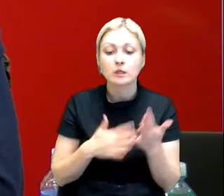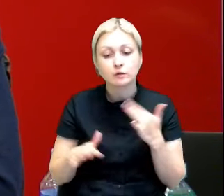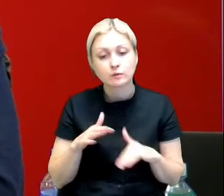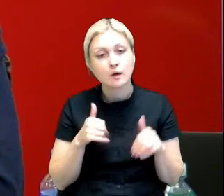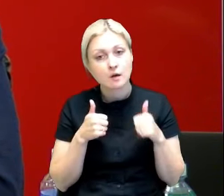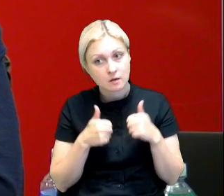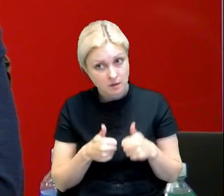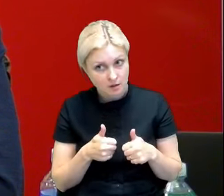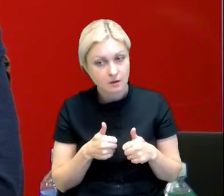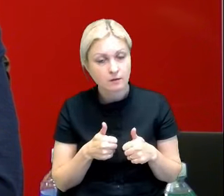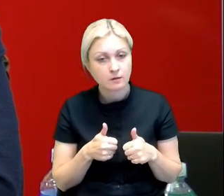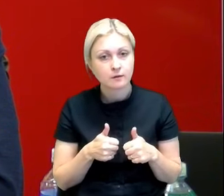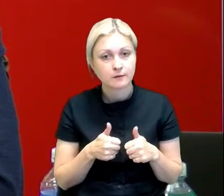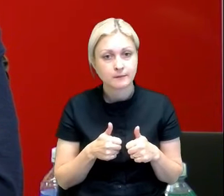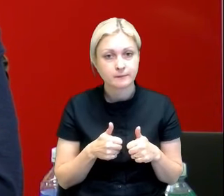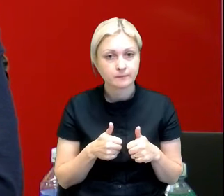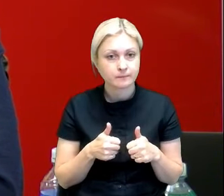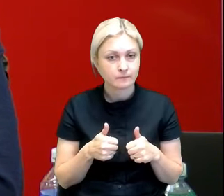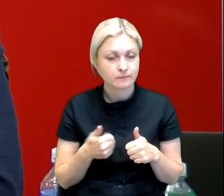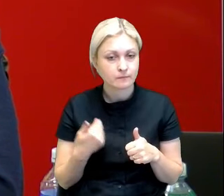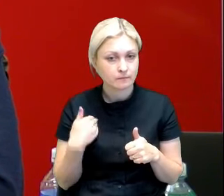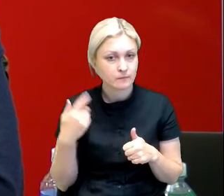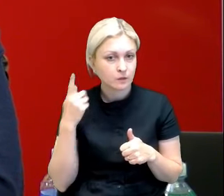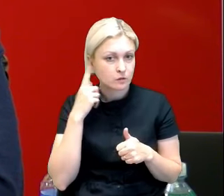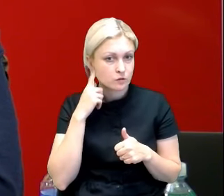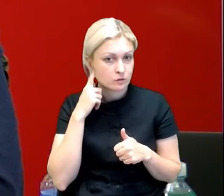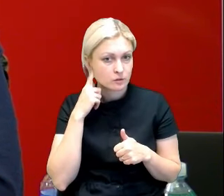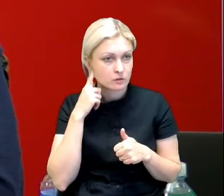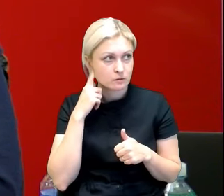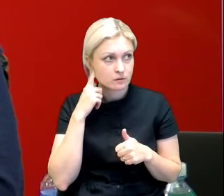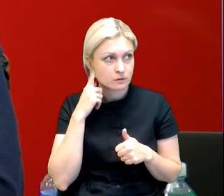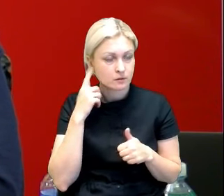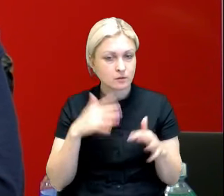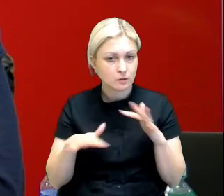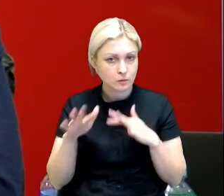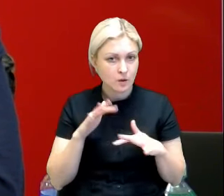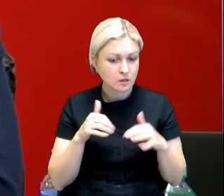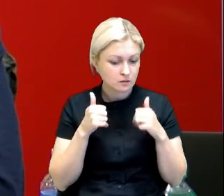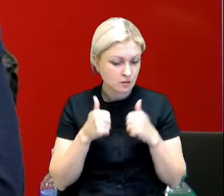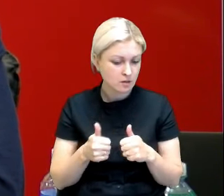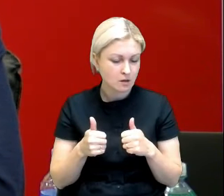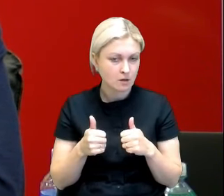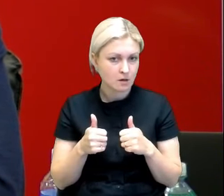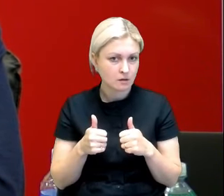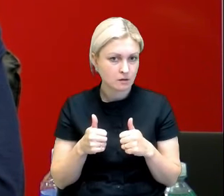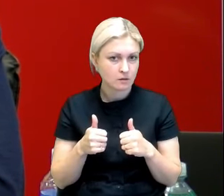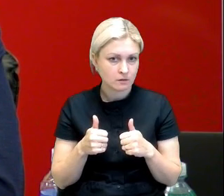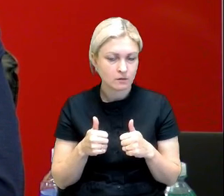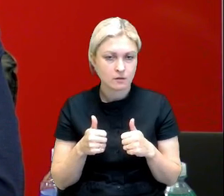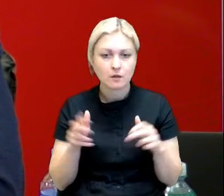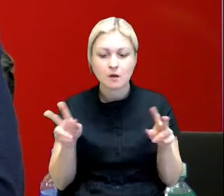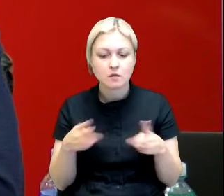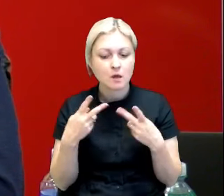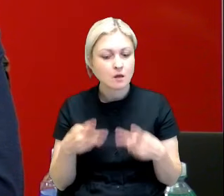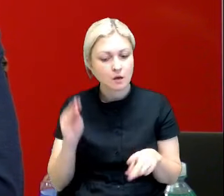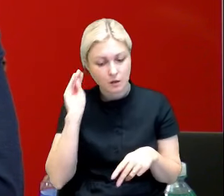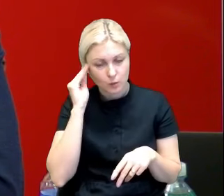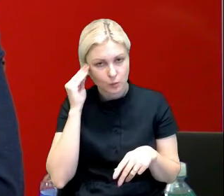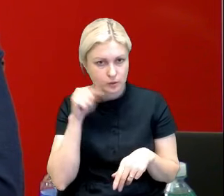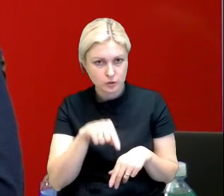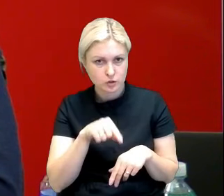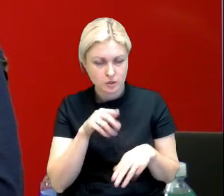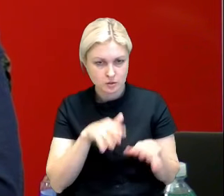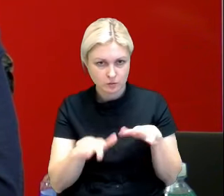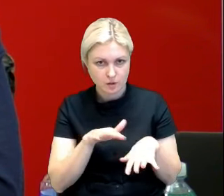norėčiau išgirsti tada labai aiškių motyvų kad situacija yra gera ir nereikėtų šia situacija rūpintis bet